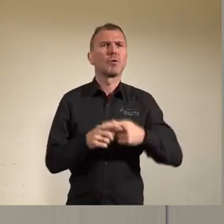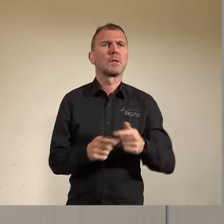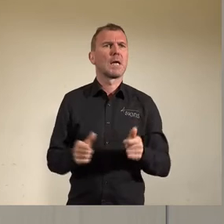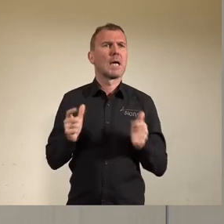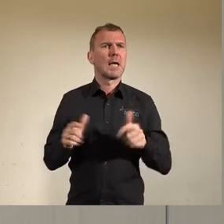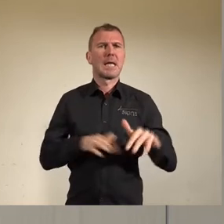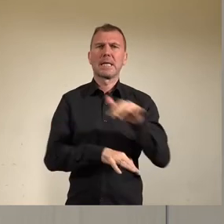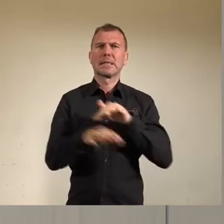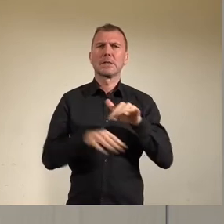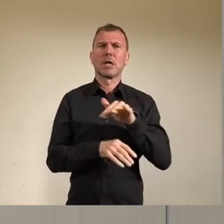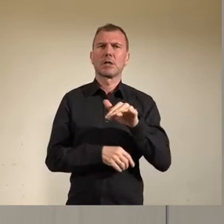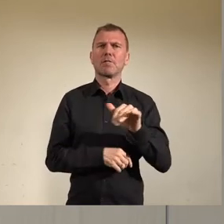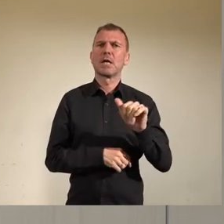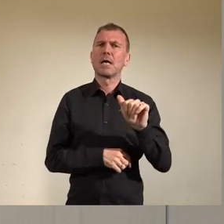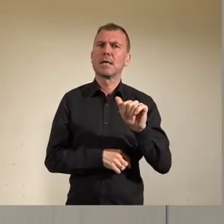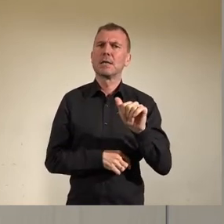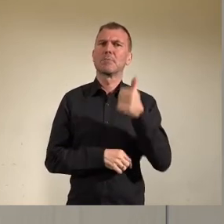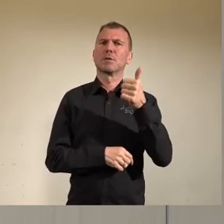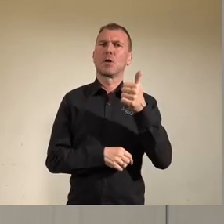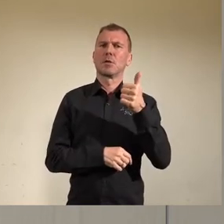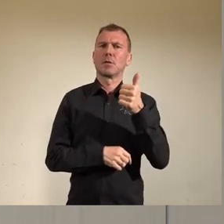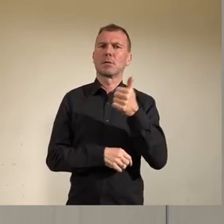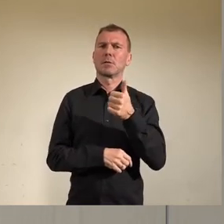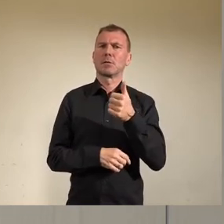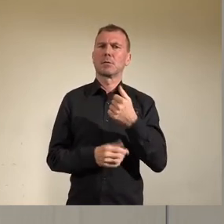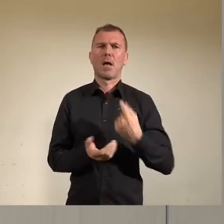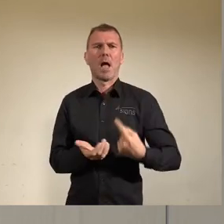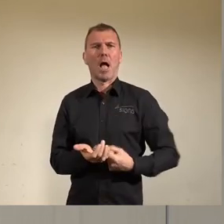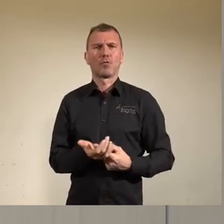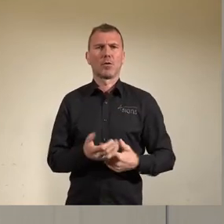insgesamt in besonderer Weise herausfordert.